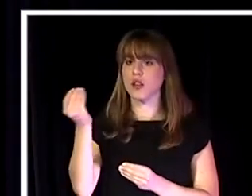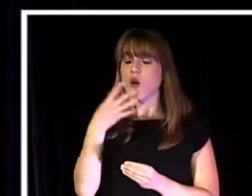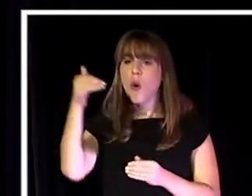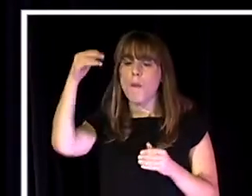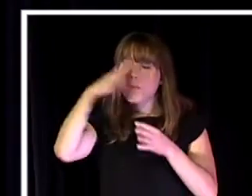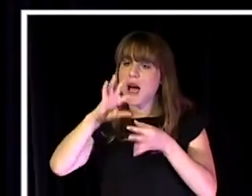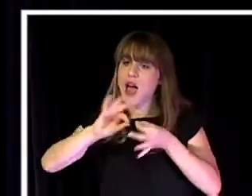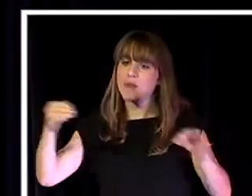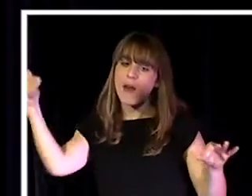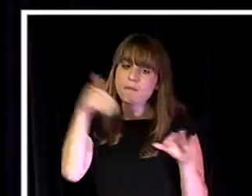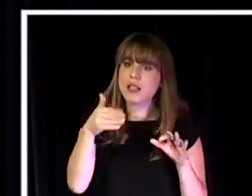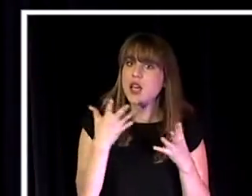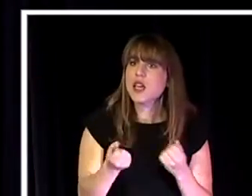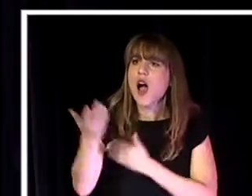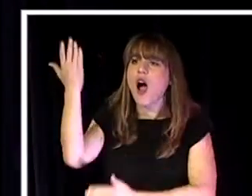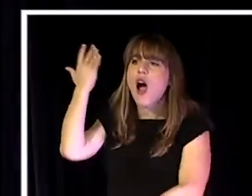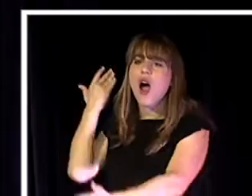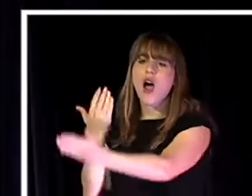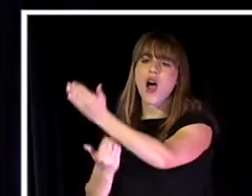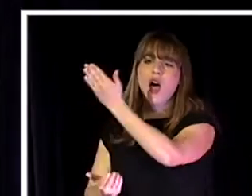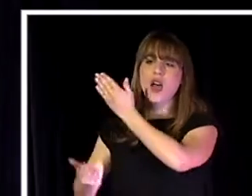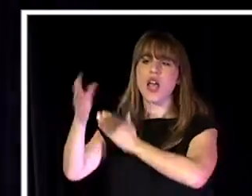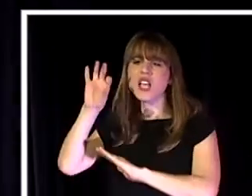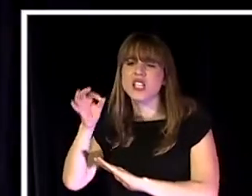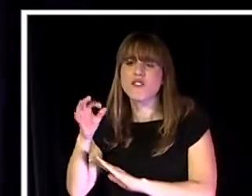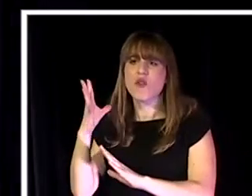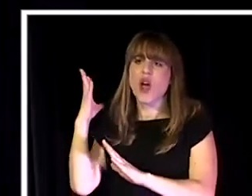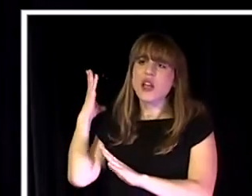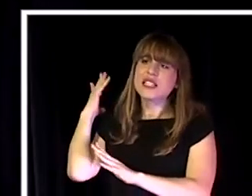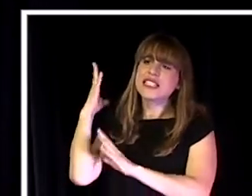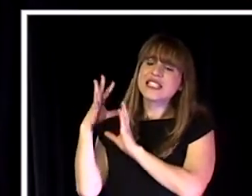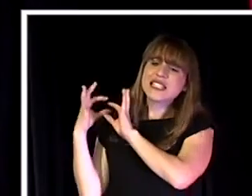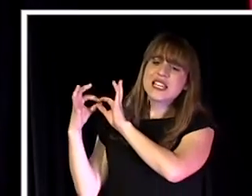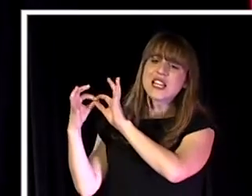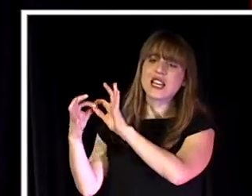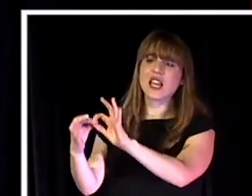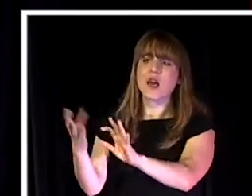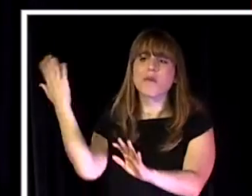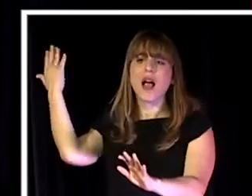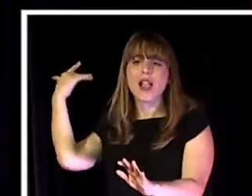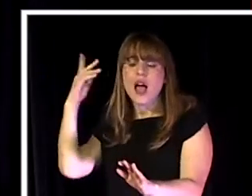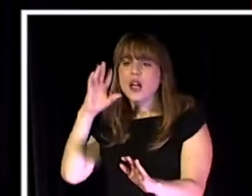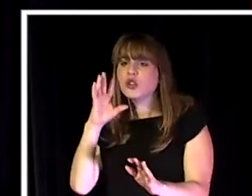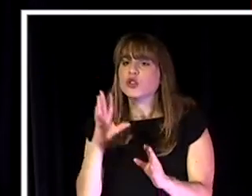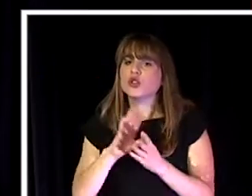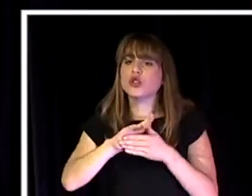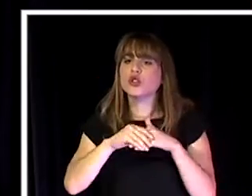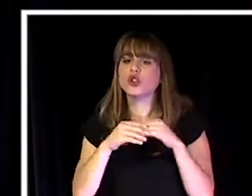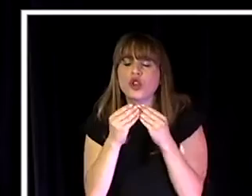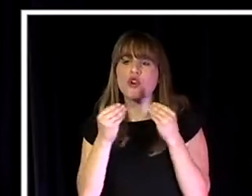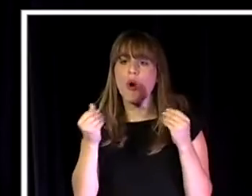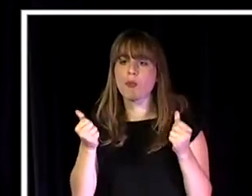σύμβολα. Ήταν από την αρχαιότητα κιόλας διαδικασίες μίησης, διαδικασίες ενηλικίωσης.